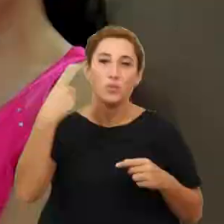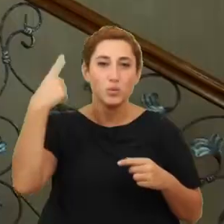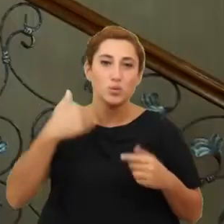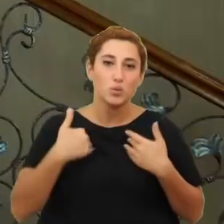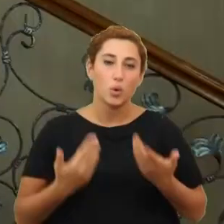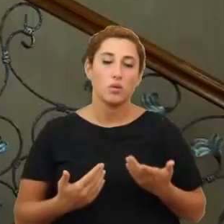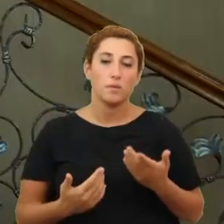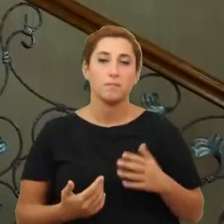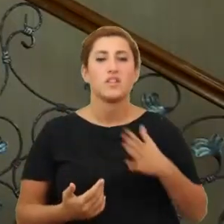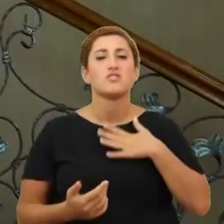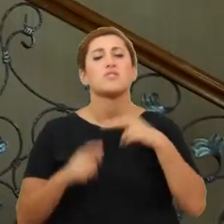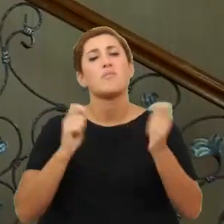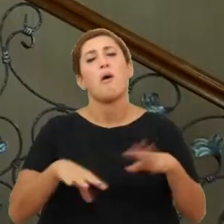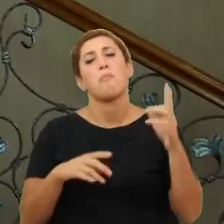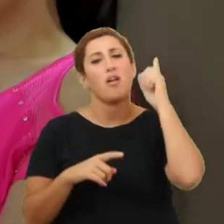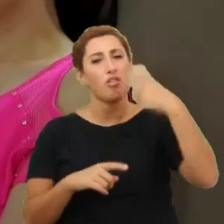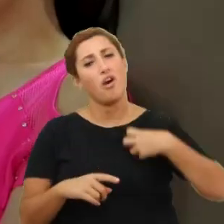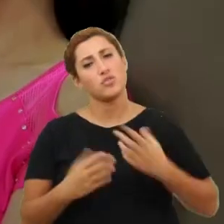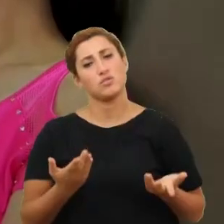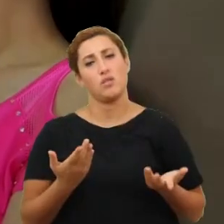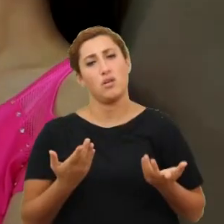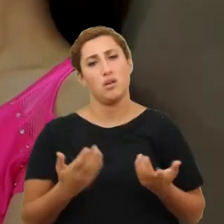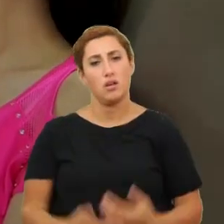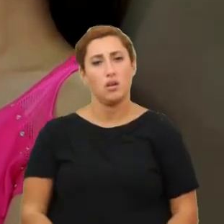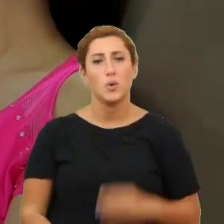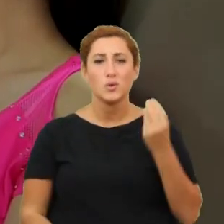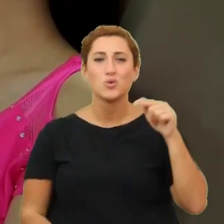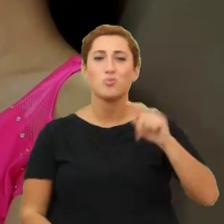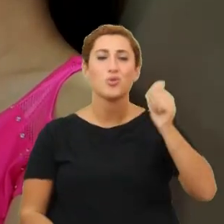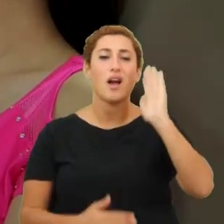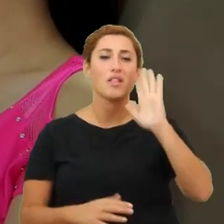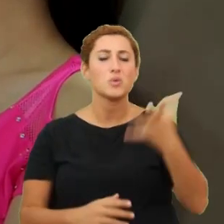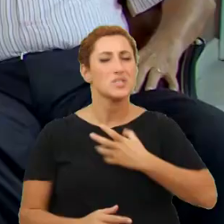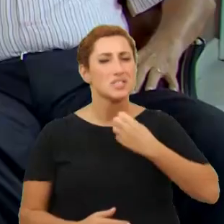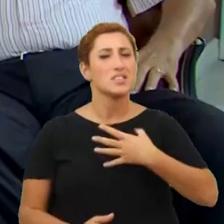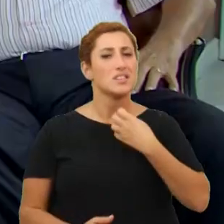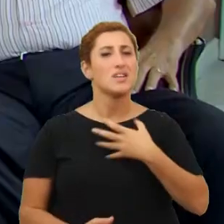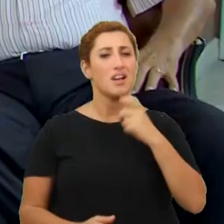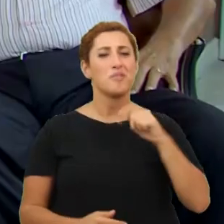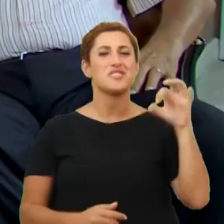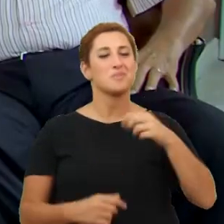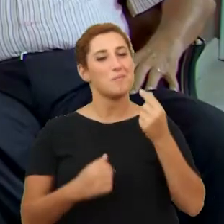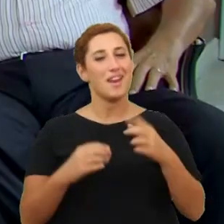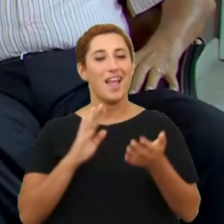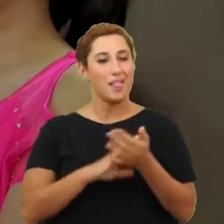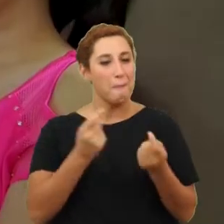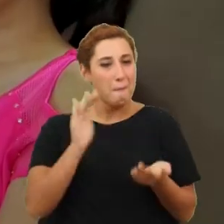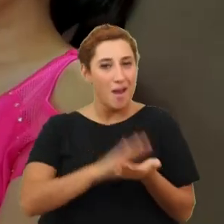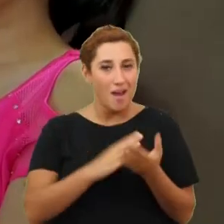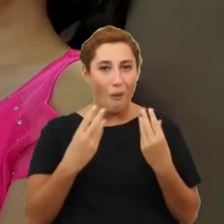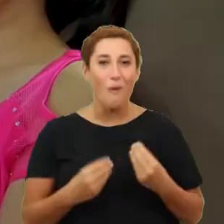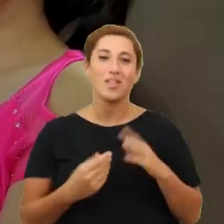düşünüyordum. Canım yapmayın Allah aşkına. Aa, çocuk bugüne kadar o kadar sıkıntı çekti. Şimdi biraz eli